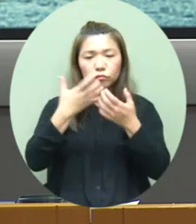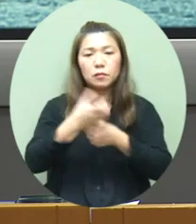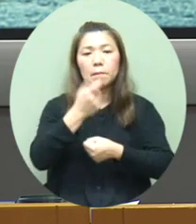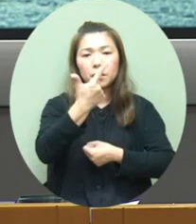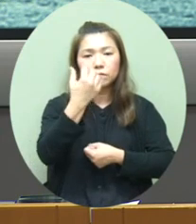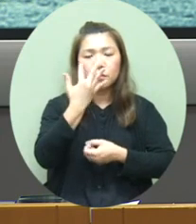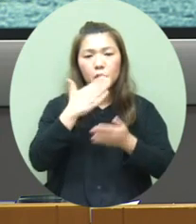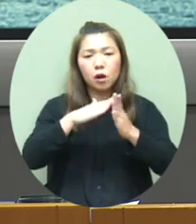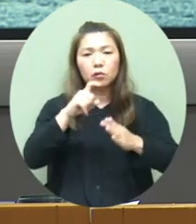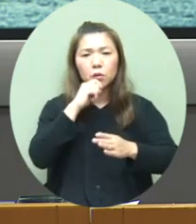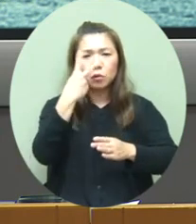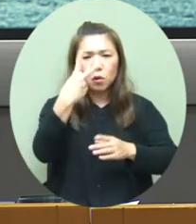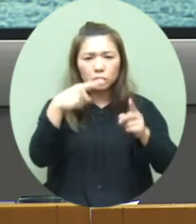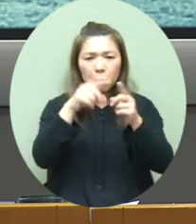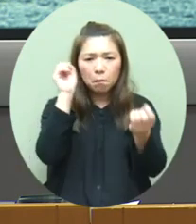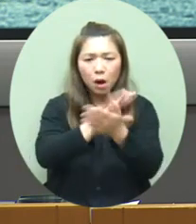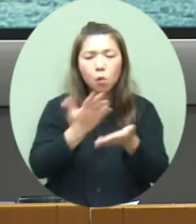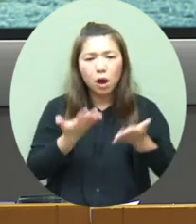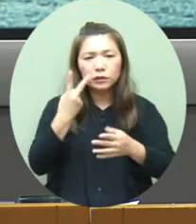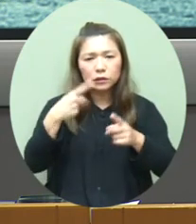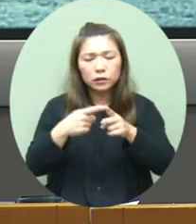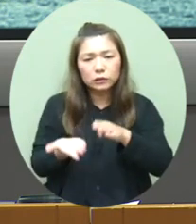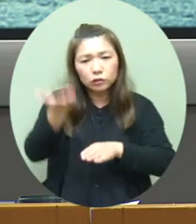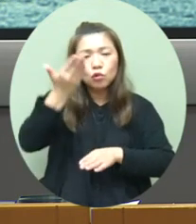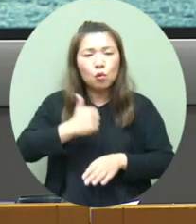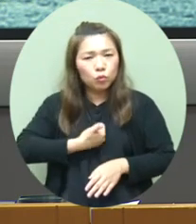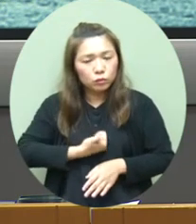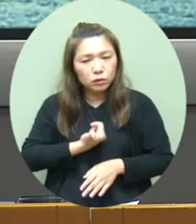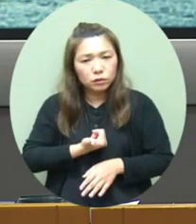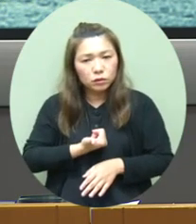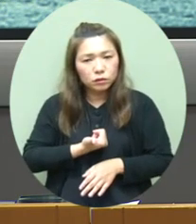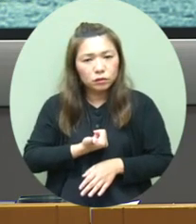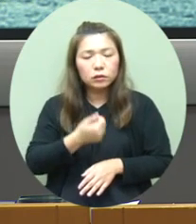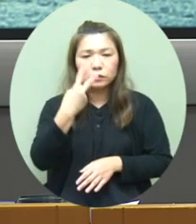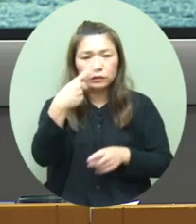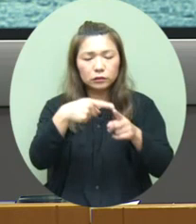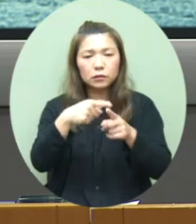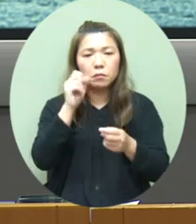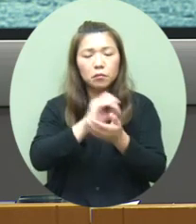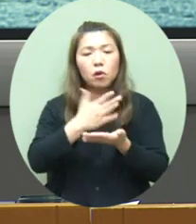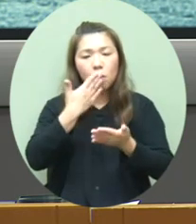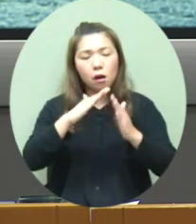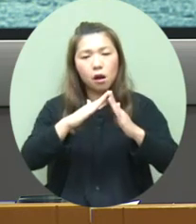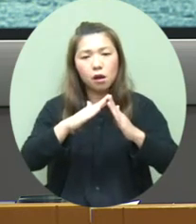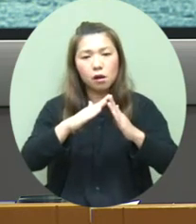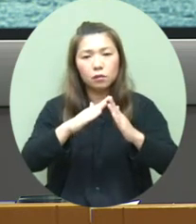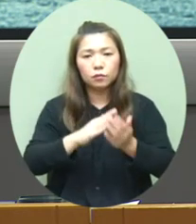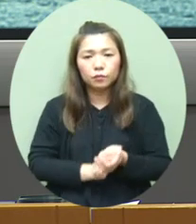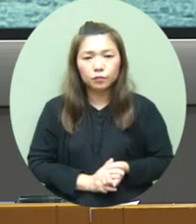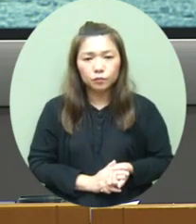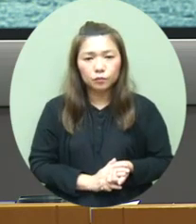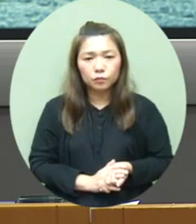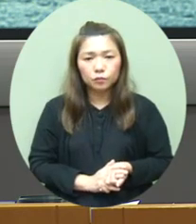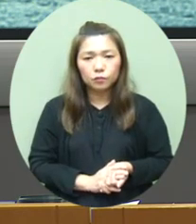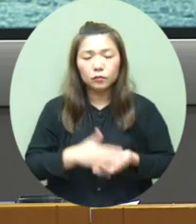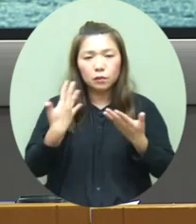間學校就有兩個或者多過兩個學生或者老師兩個個案的學校啦。咁我哋今日